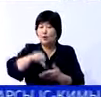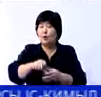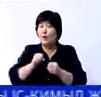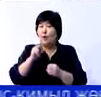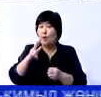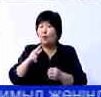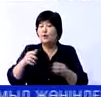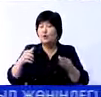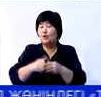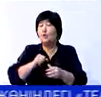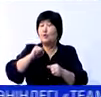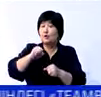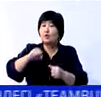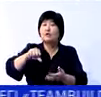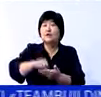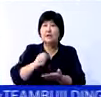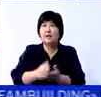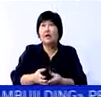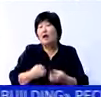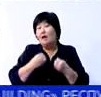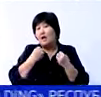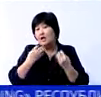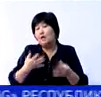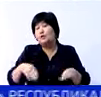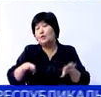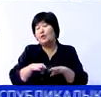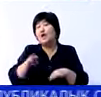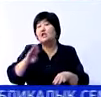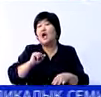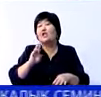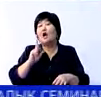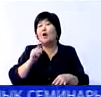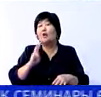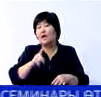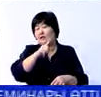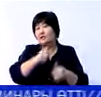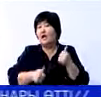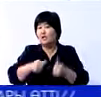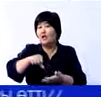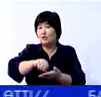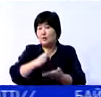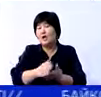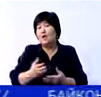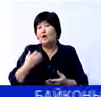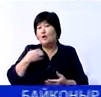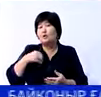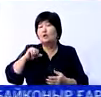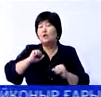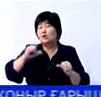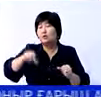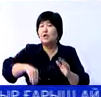13 жұп жұдырық түйістірді. Жақсы, осымен қатар Жаңақорғанда да жарыс болып жатыр. Қызылорда облысымыздың нелері биіктен көрініп жатыр.